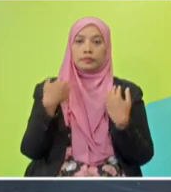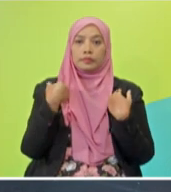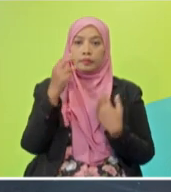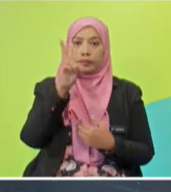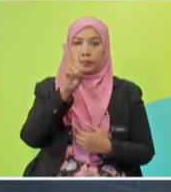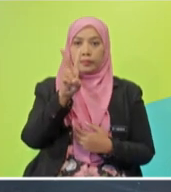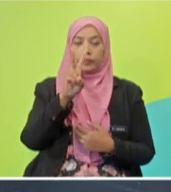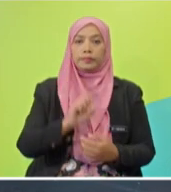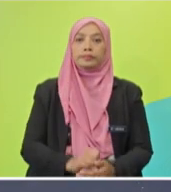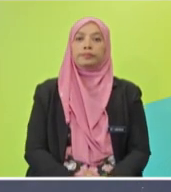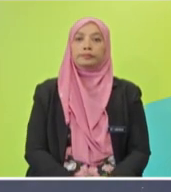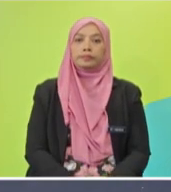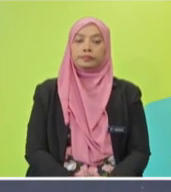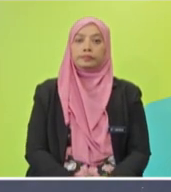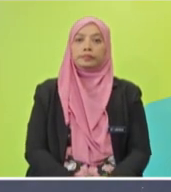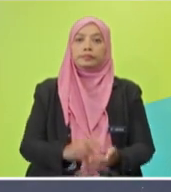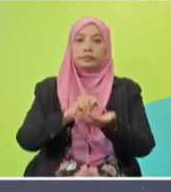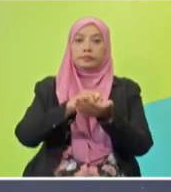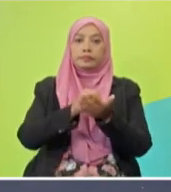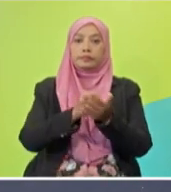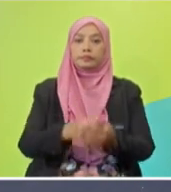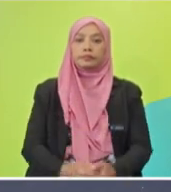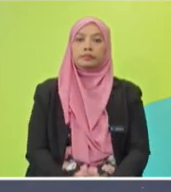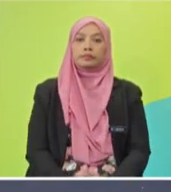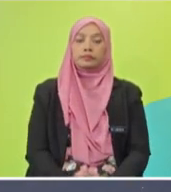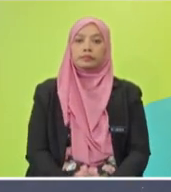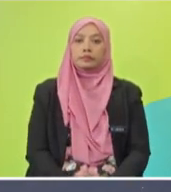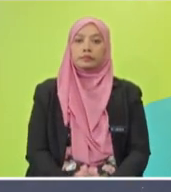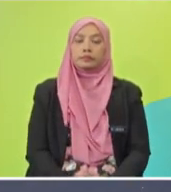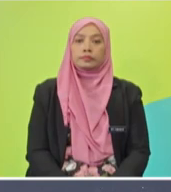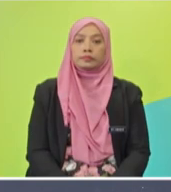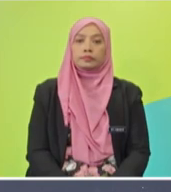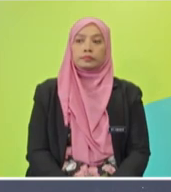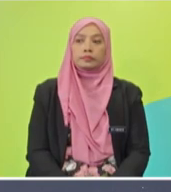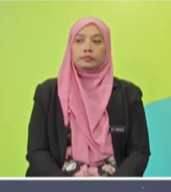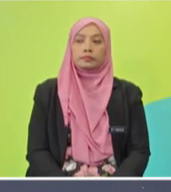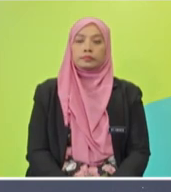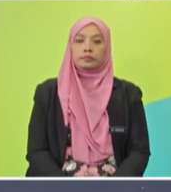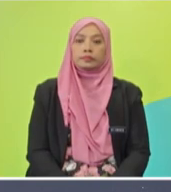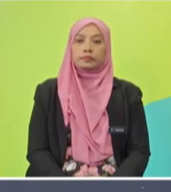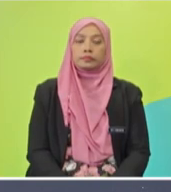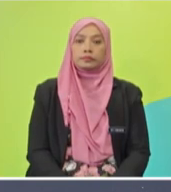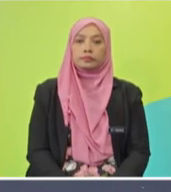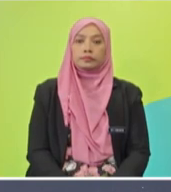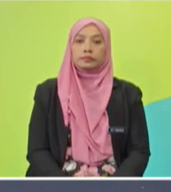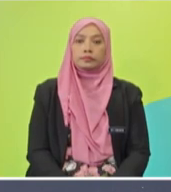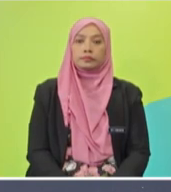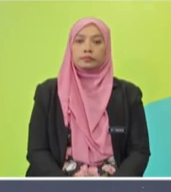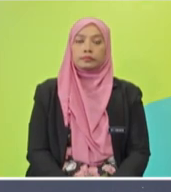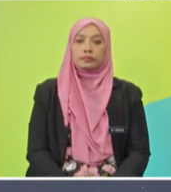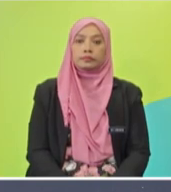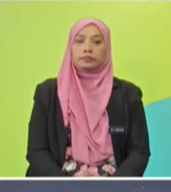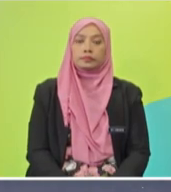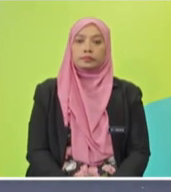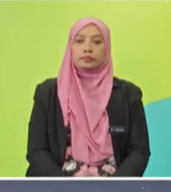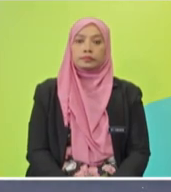ada nisbah kita boleh tuliskan nisbah dia 1/4. Ini kita boleh kirakan dia, kalau kat sini ada, kalau kita keluarkan 2,